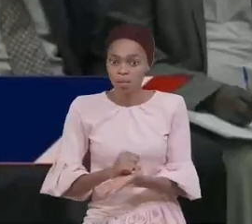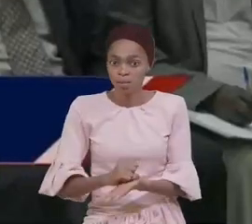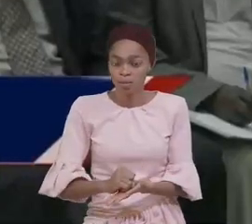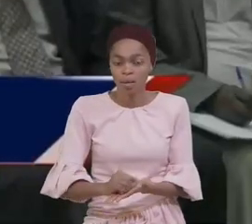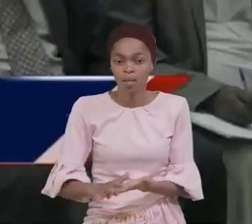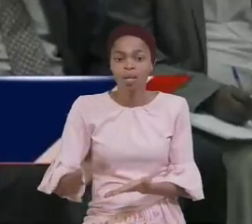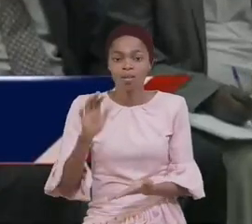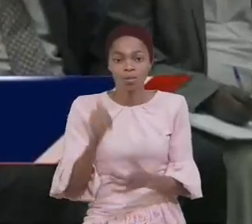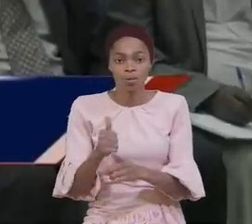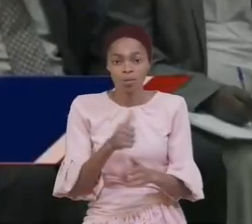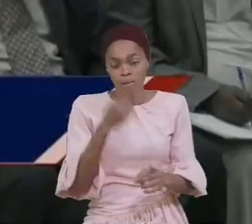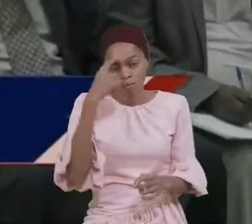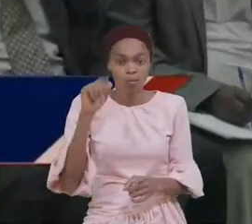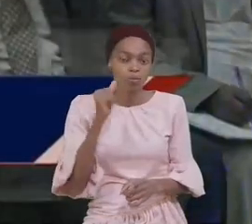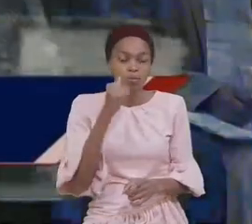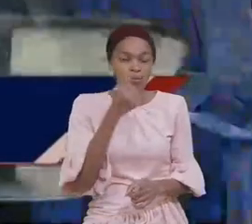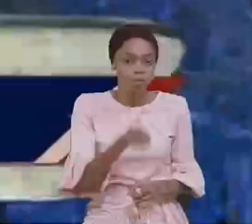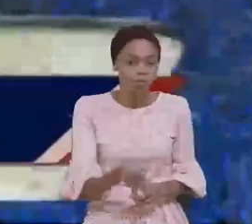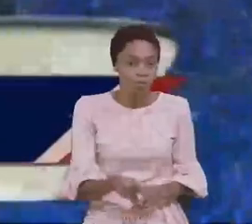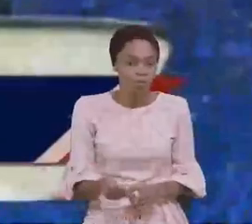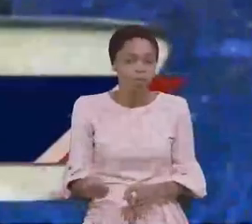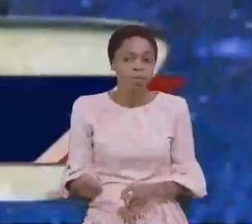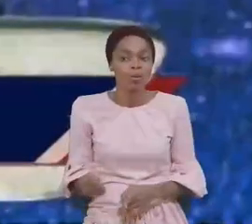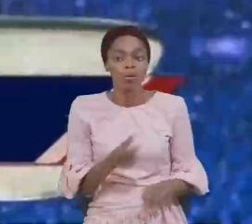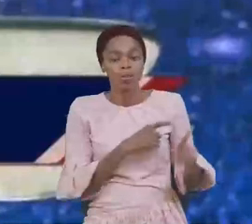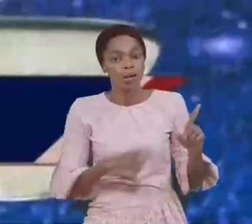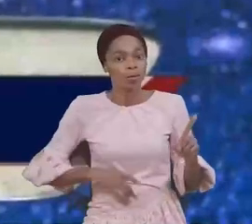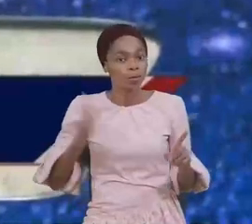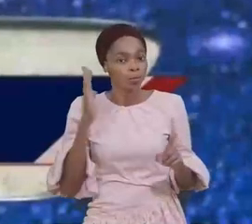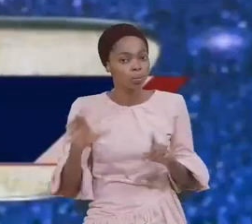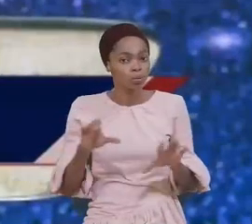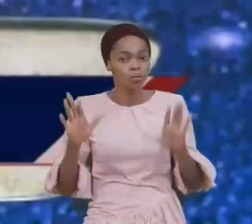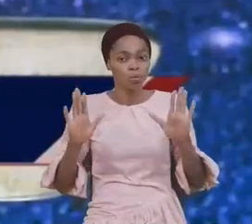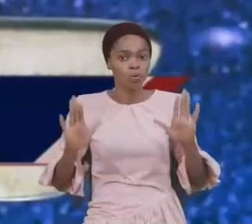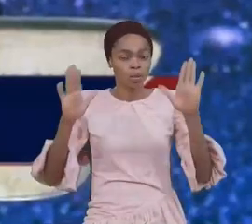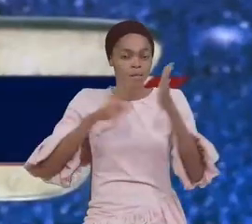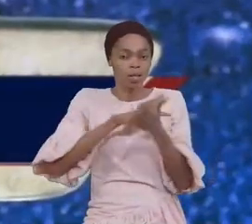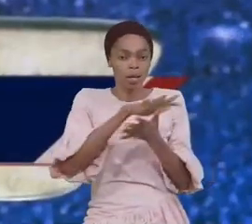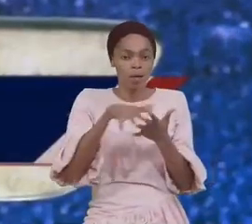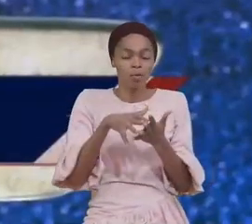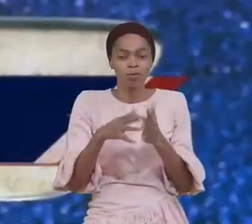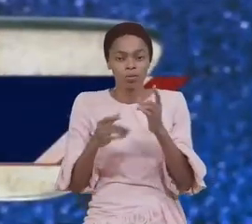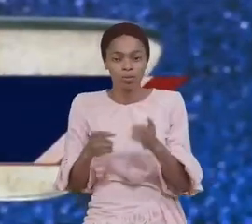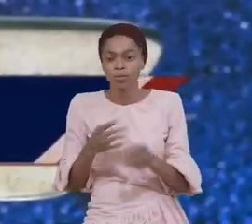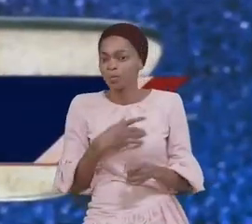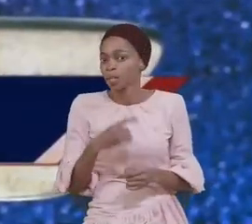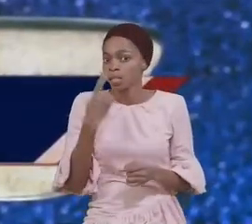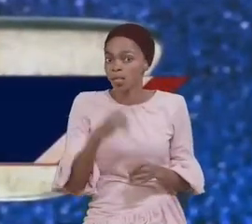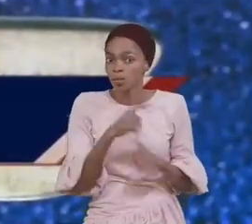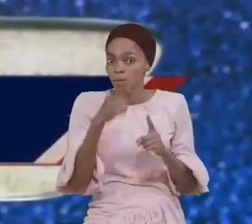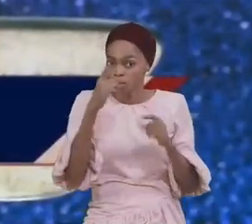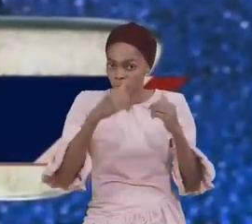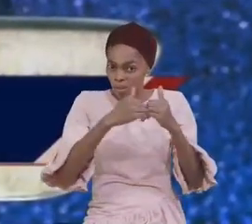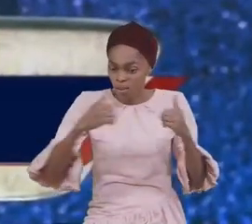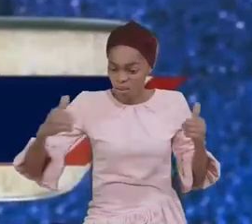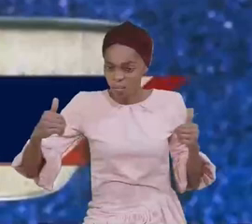l'Éternel fera des prodiges au milieu de vous. Il dit que nous devons nous